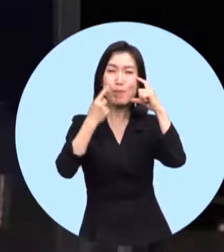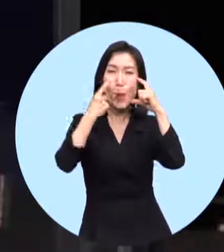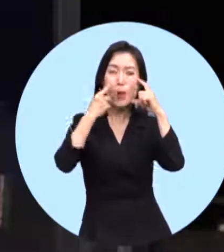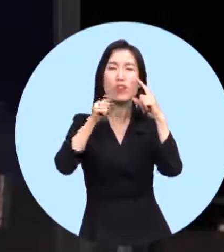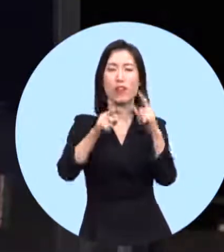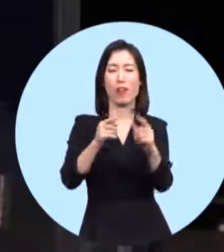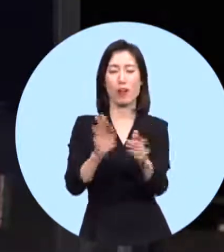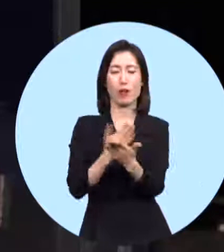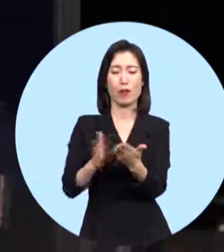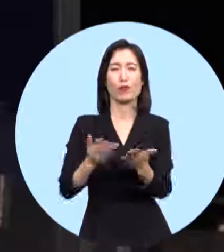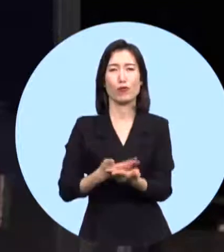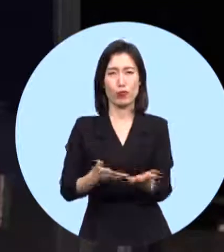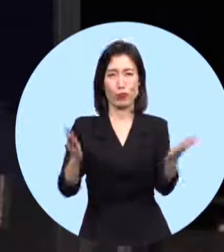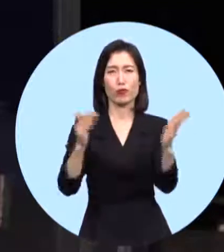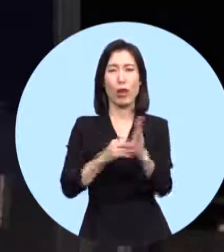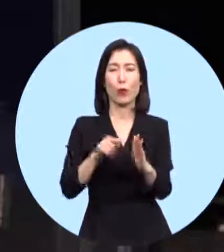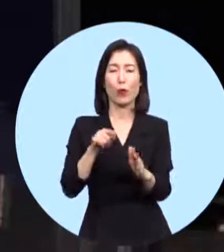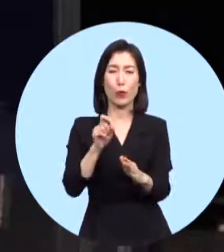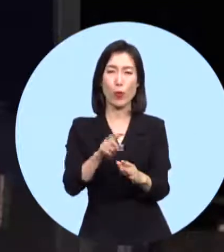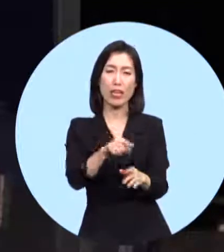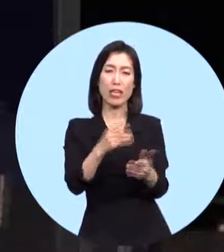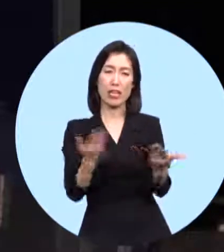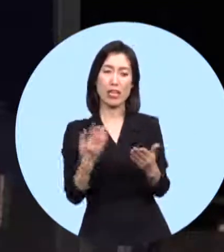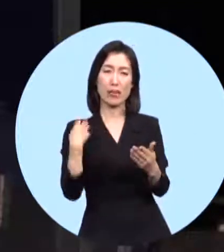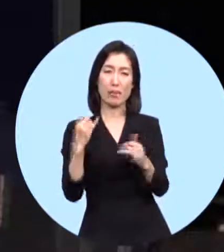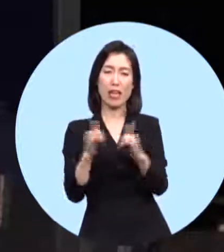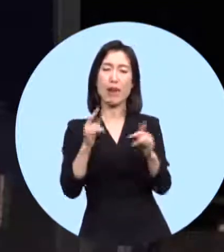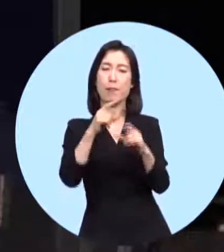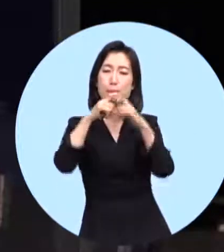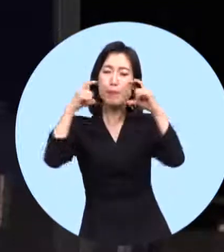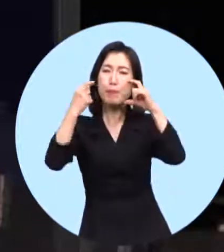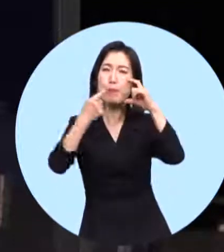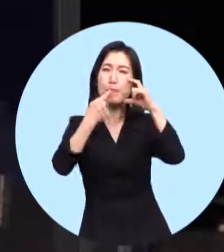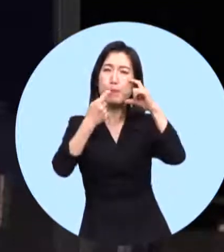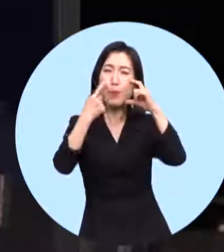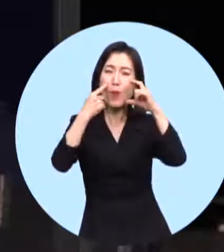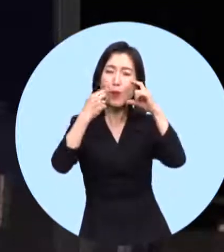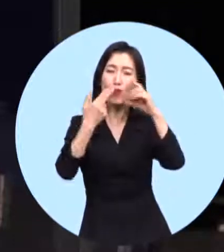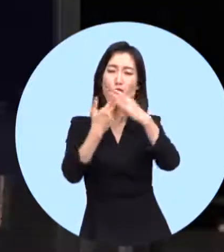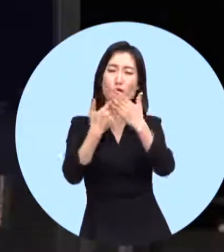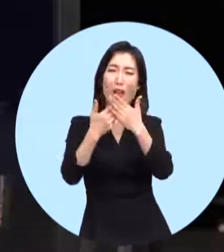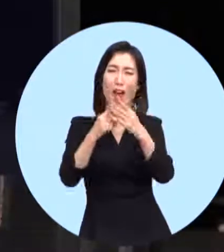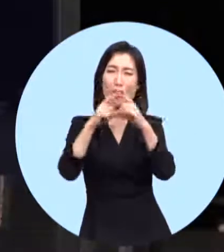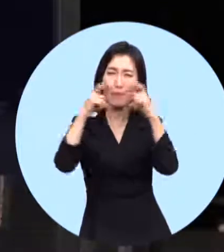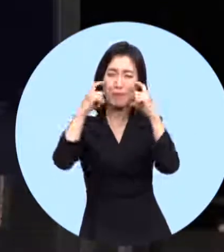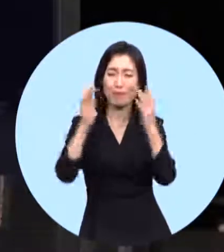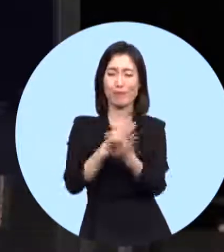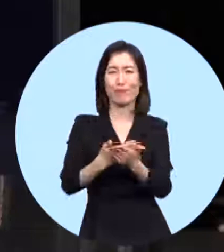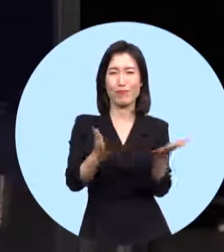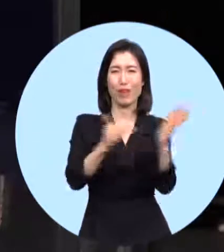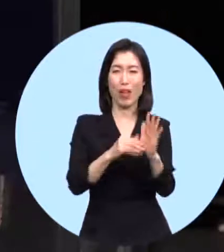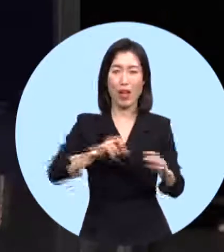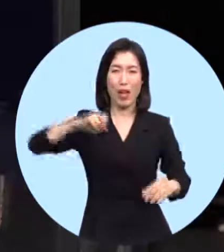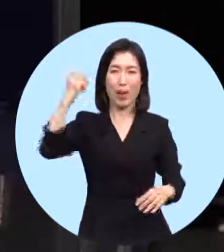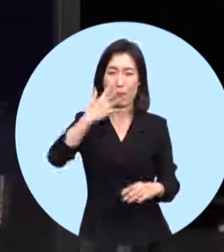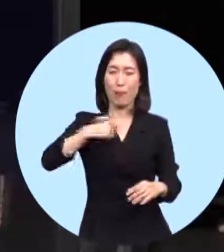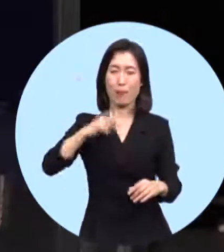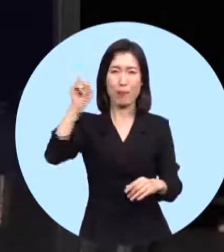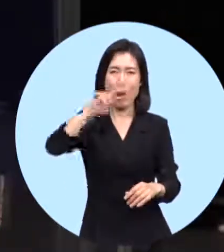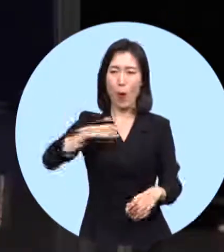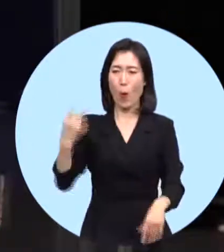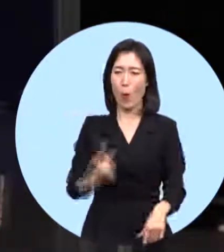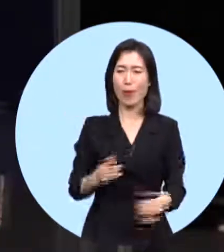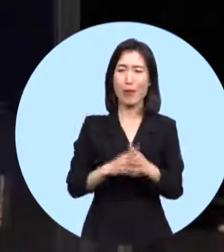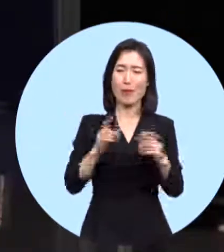학생들에게 제공하는 또 관계자분들에게 제공하는 작업을 했었습니다. 오늘 갑자기 이렇게 진행되는 바람에